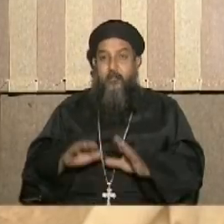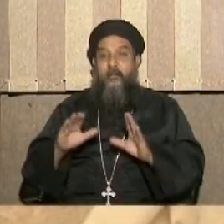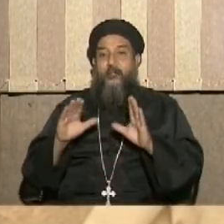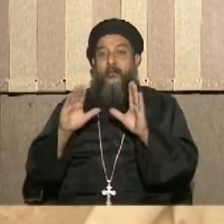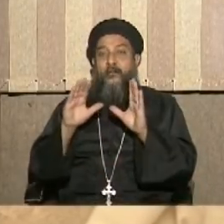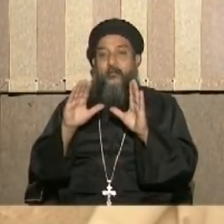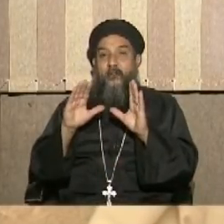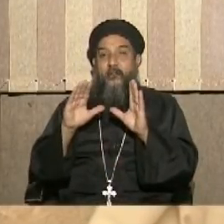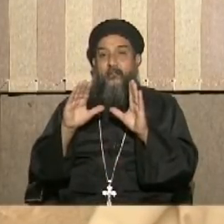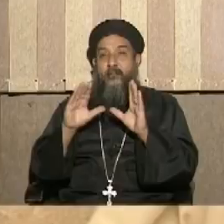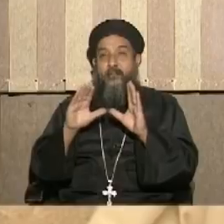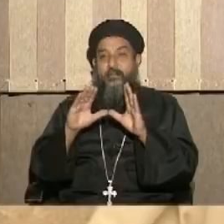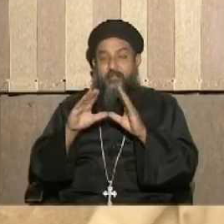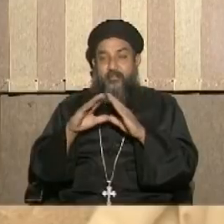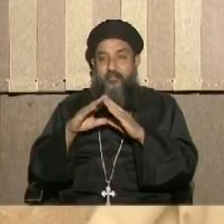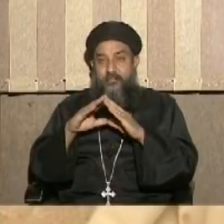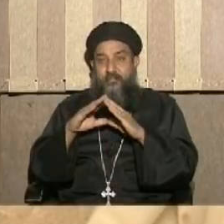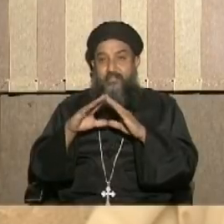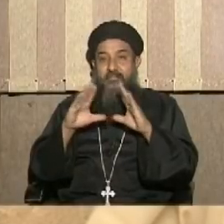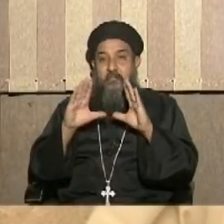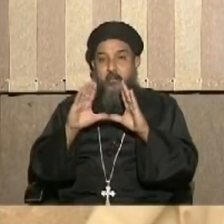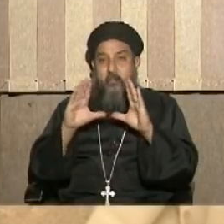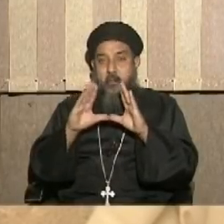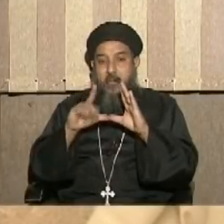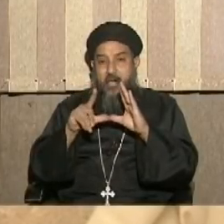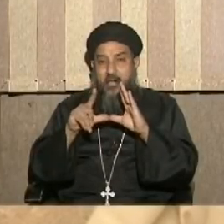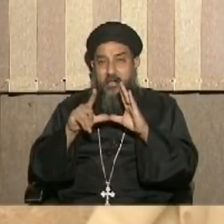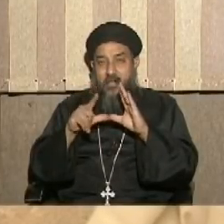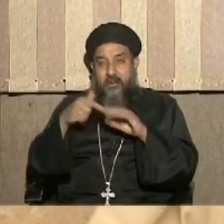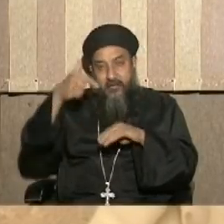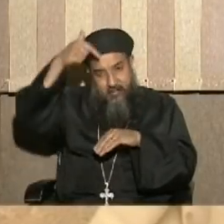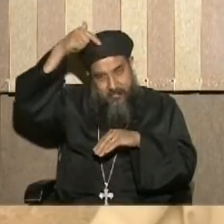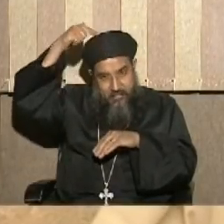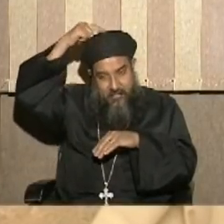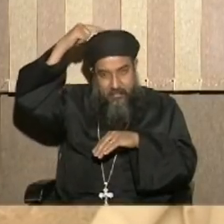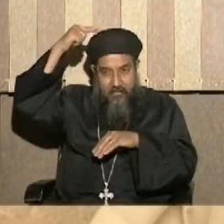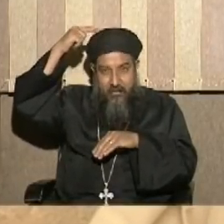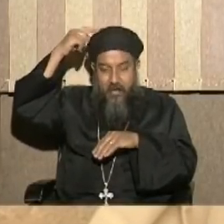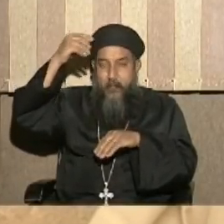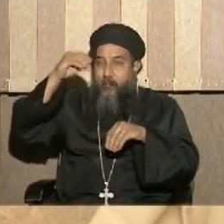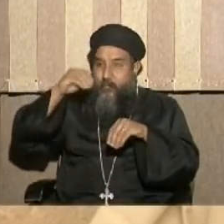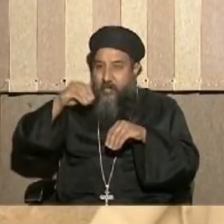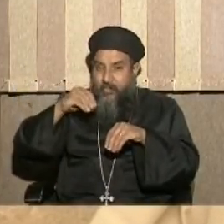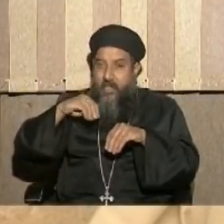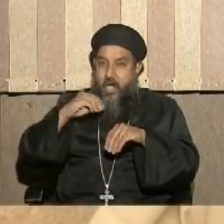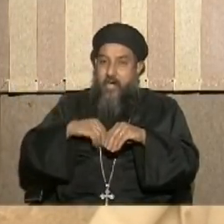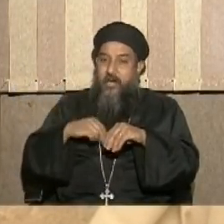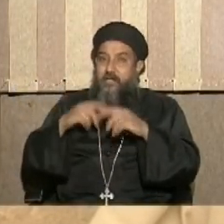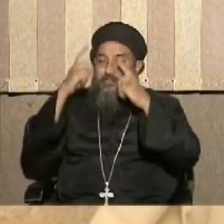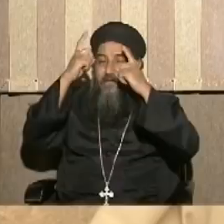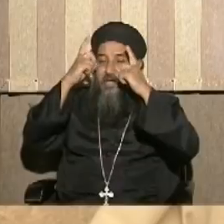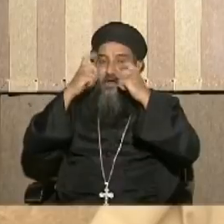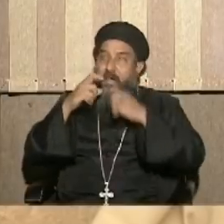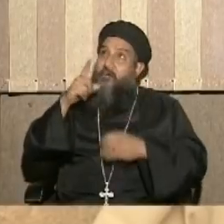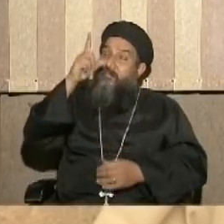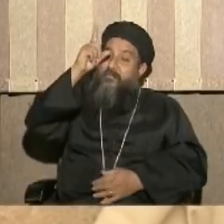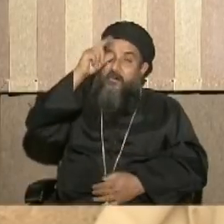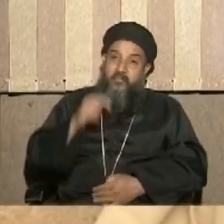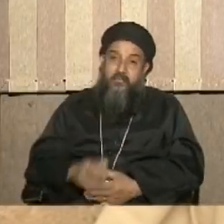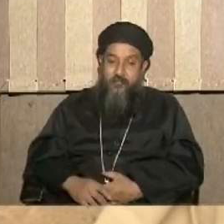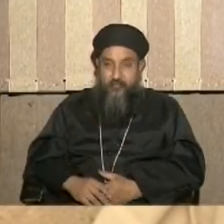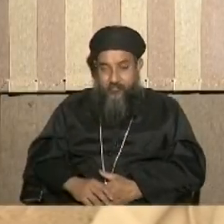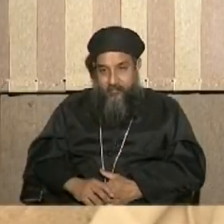مقار يا ابني راهب بسيط غلبان بيترجى رحمة ربنا